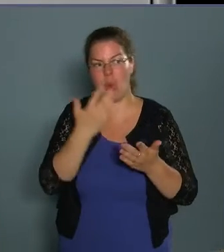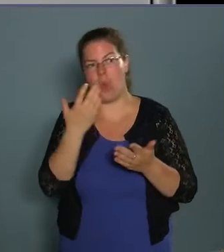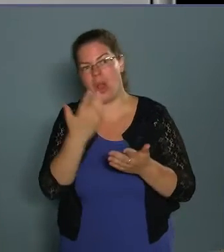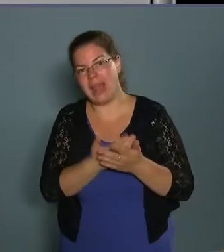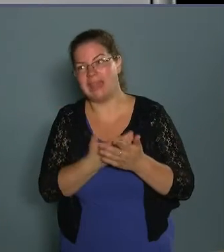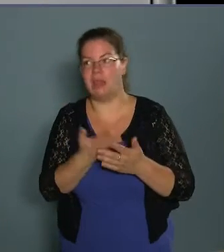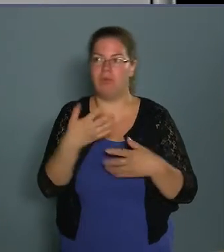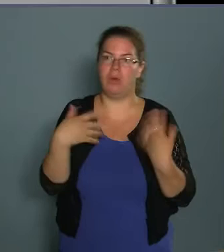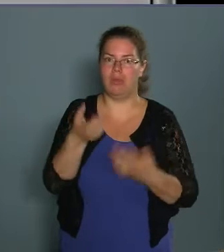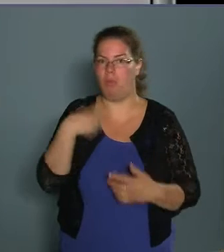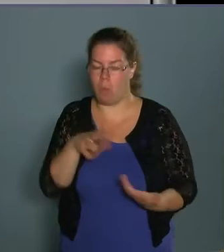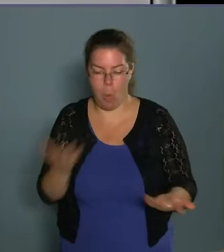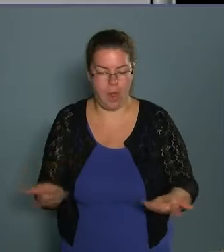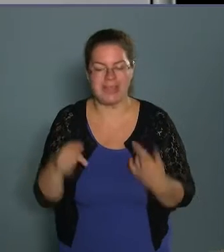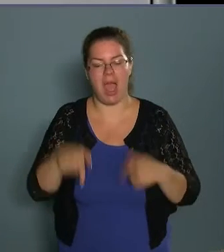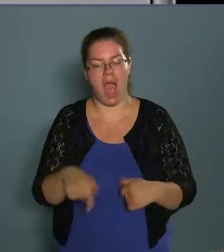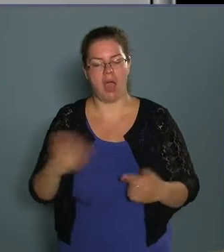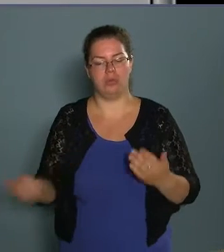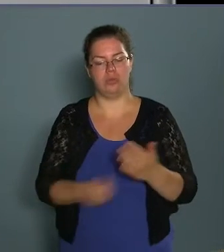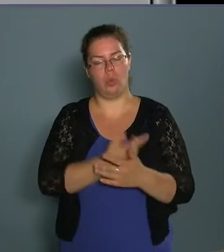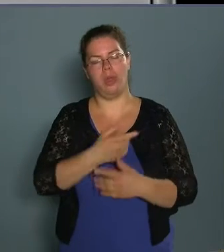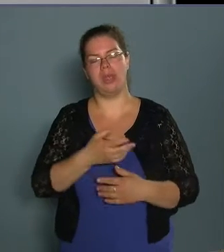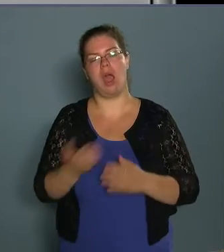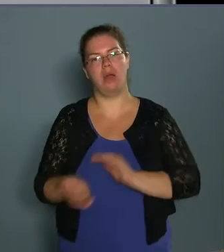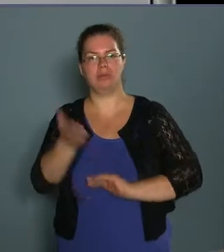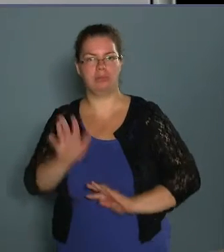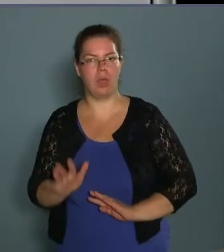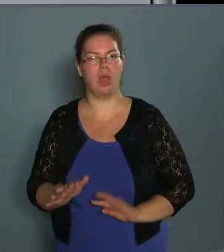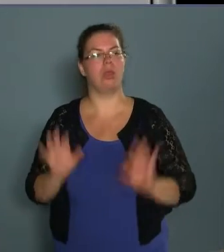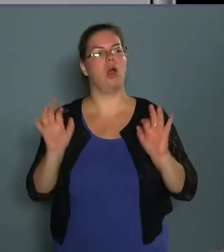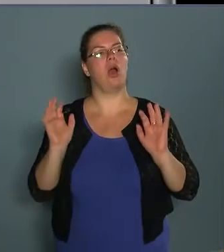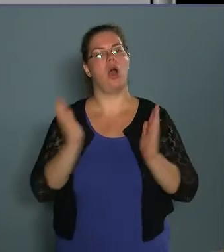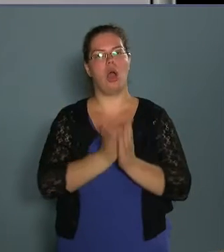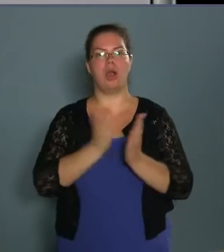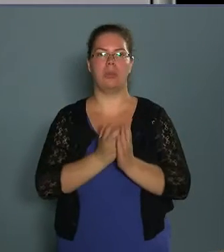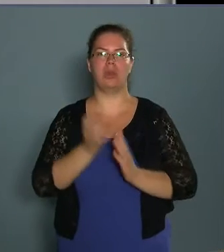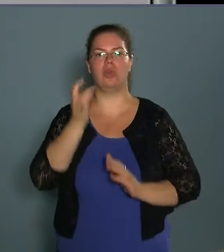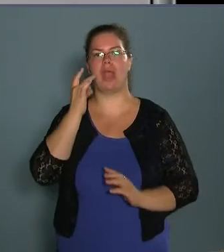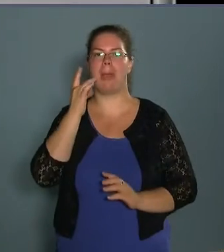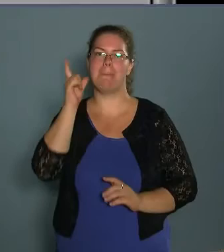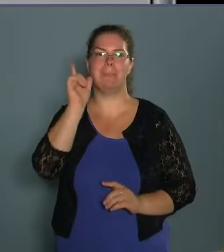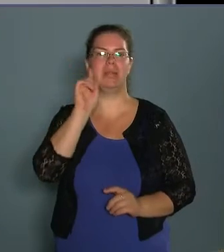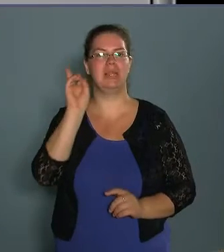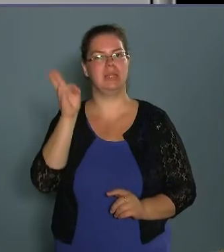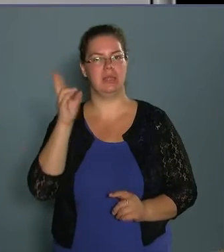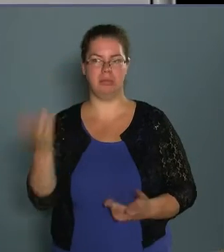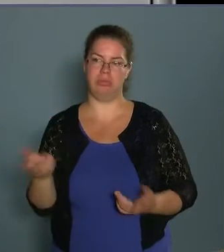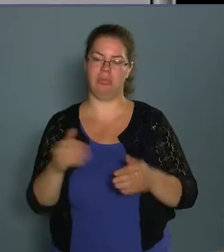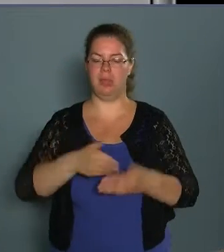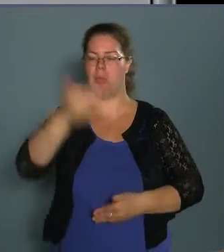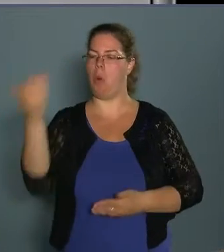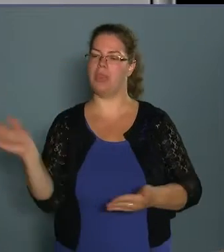vagy jellemző volt. Arra viszont még egyszer hangsúlyozom, kiválóan alkalmas, hogy egy Blikk cím oldalán megjelenjen, mert végül